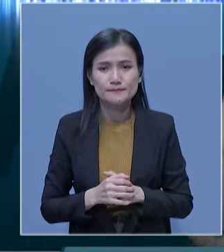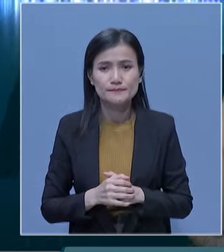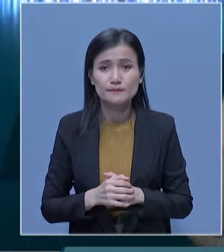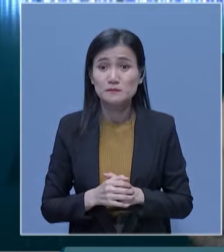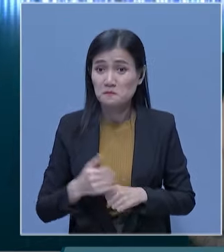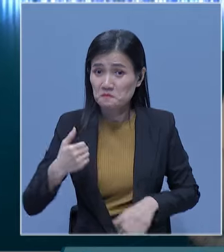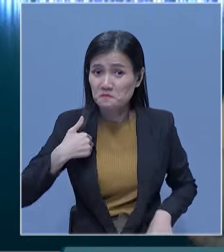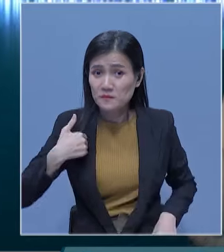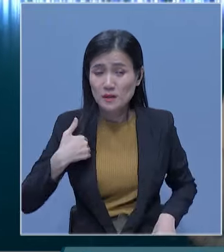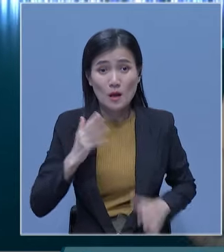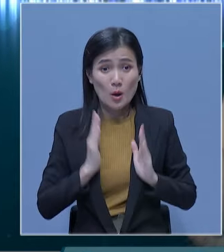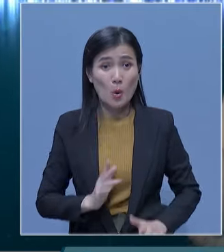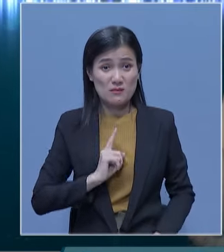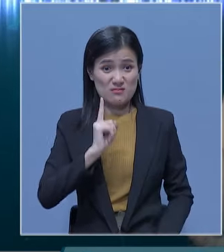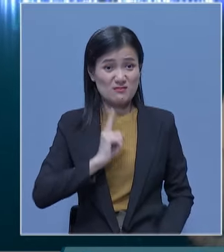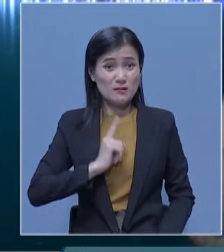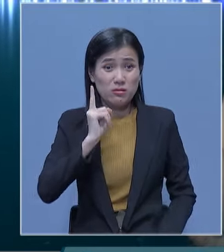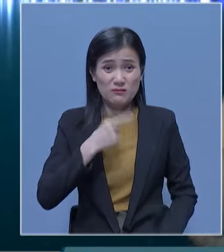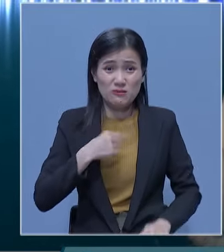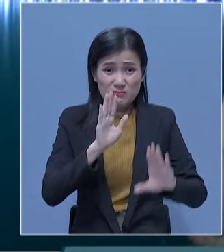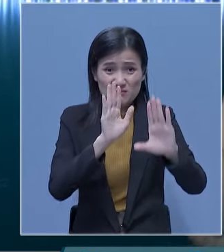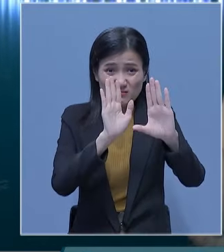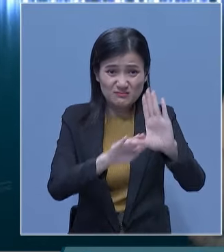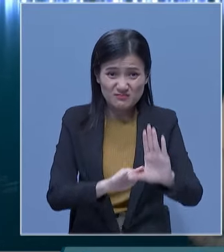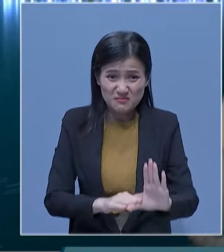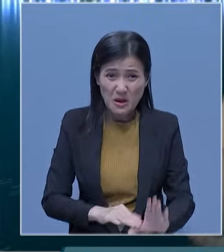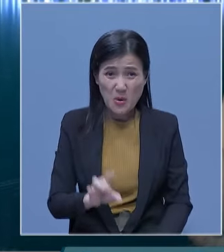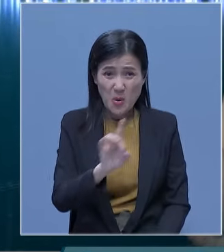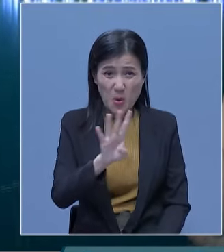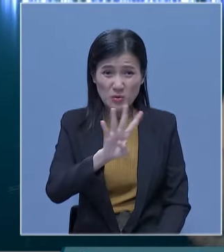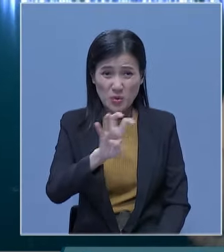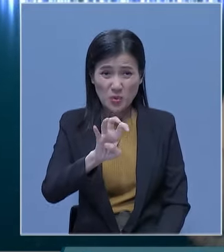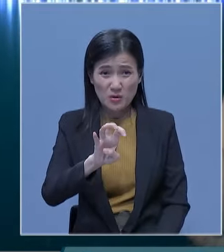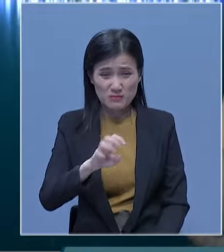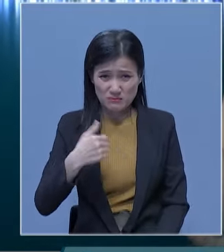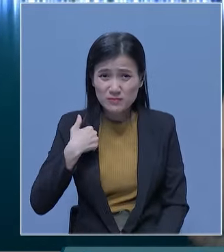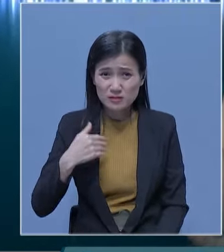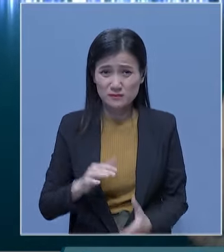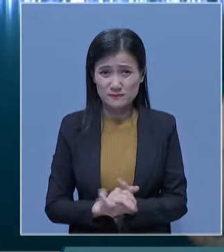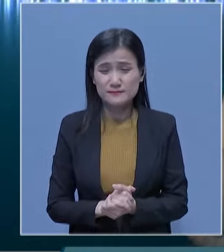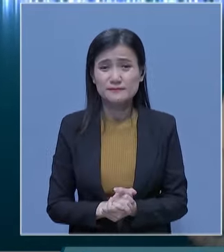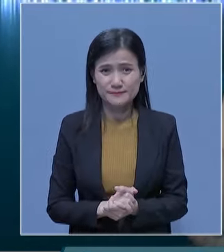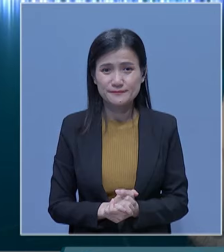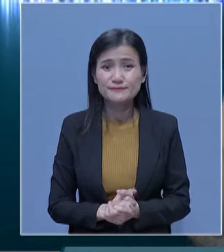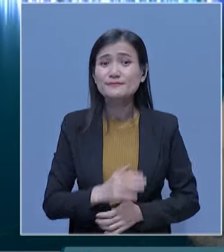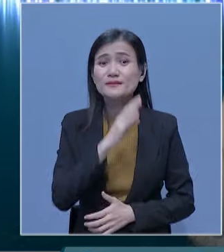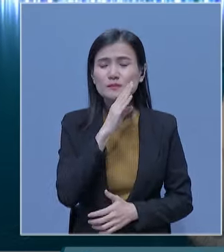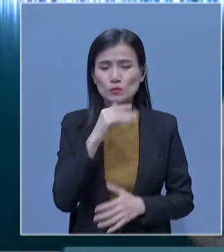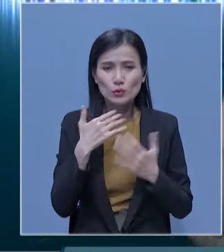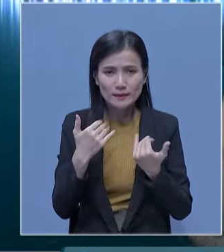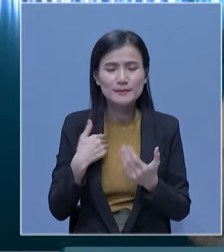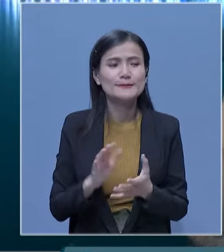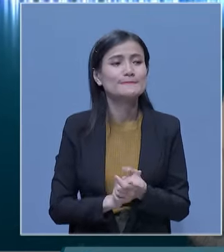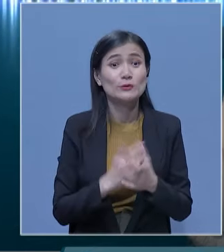บางคนเป็นร้อยเนี่ยคือคงต้องมานั่งกันไม่ให้ของใหม่เข้ามาและทำความสะอาดของเก่าในระบบมันก็จะไม่มีบัญชีม้าอยู่ในระบบและทุกคนจะปลอด